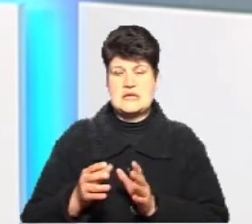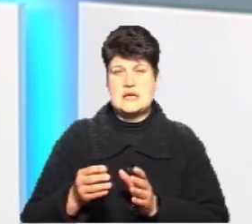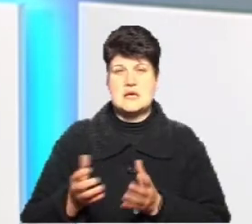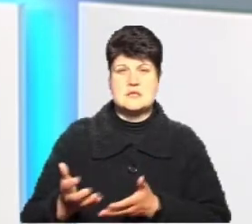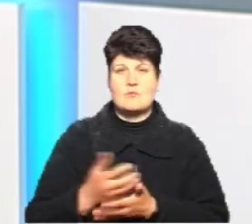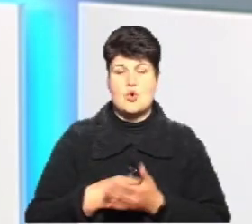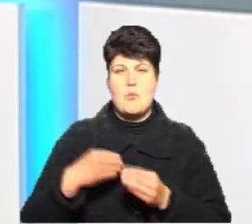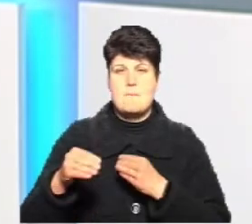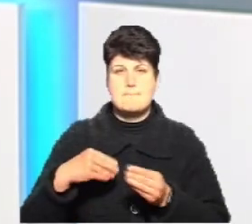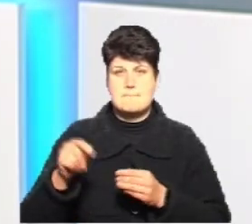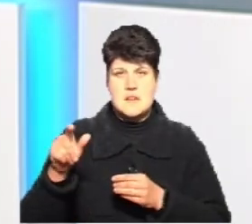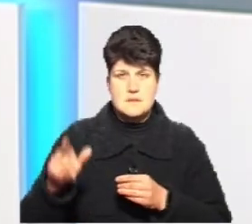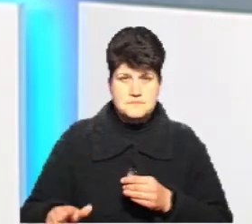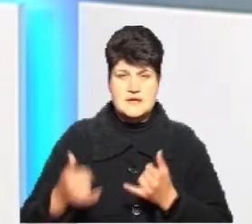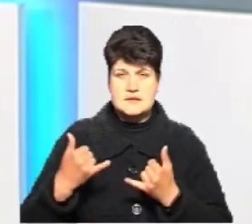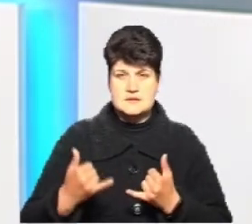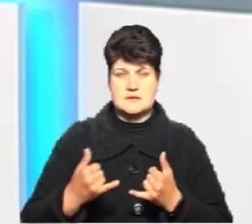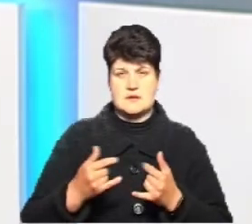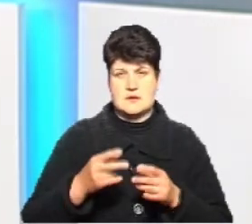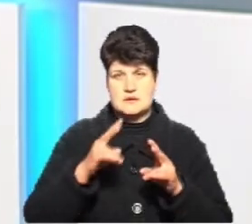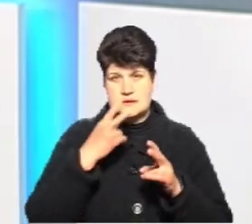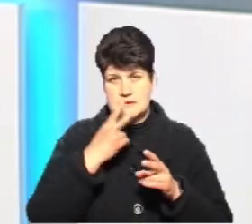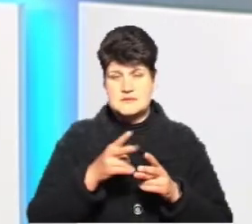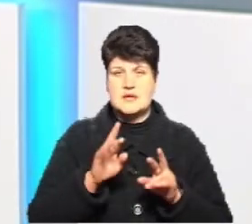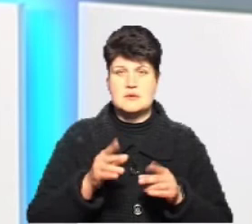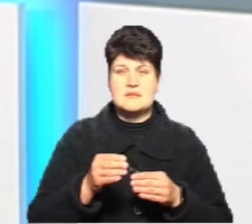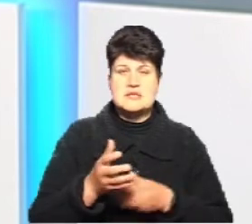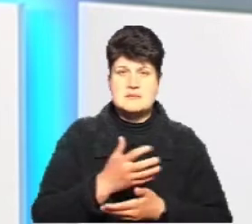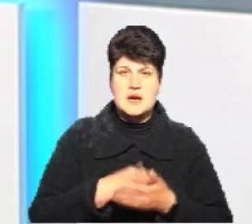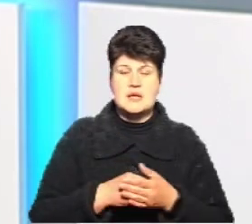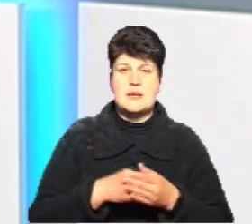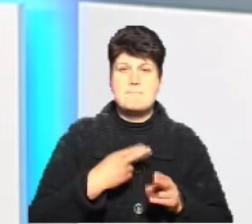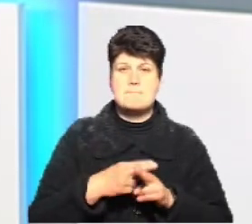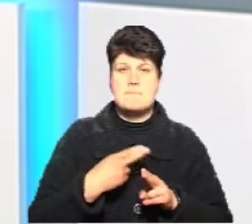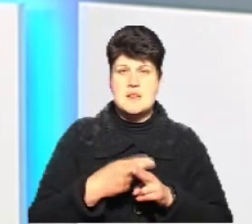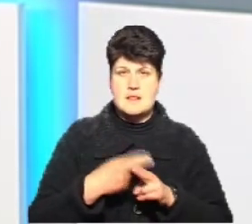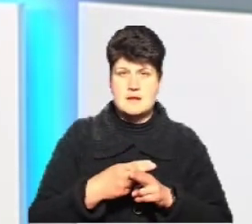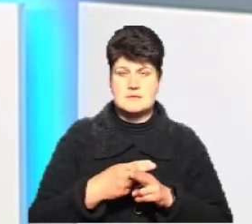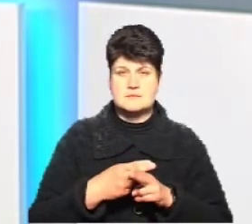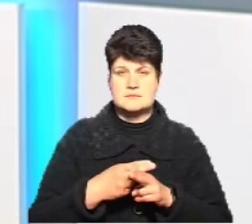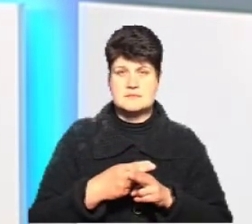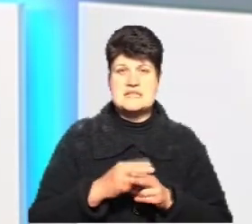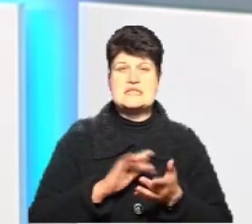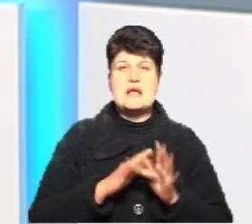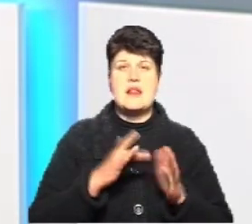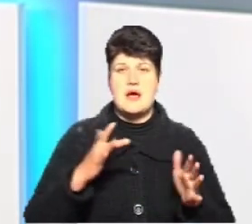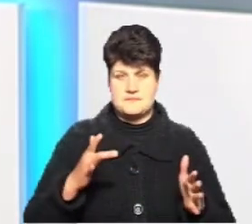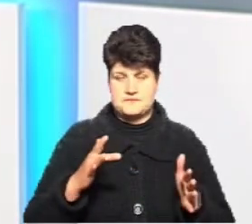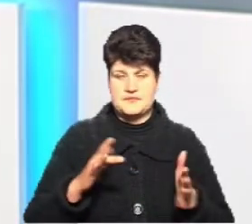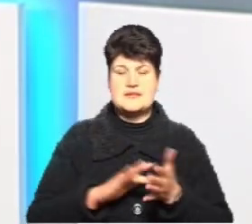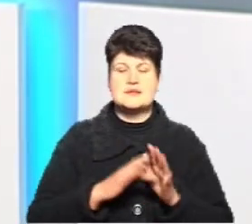розглядаємо варіант збору якраз таки металу. Тобто там другі контейнера, щоб, кажу, металу, скла, тобто, щоб туди також його